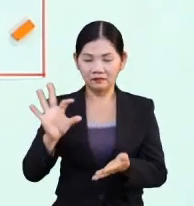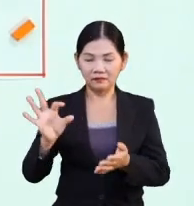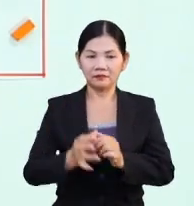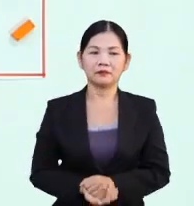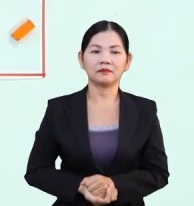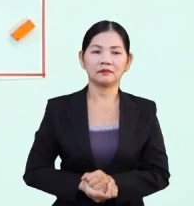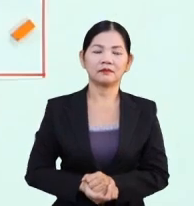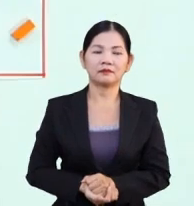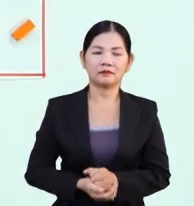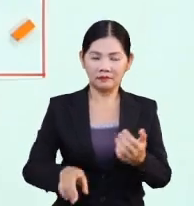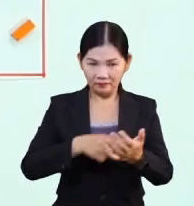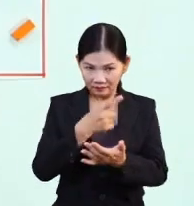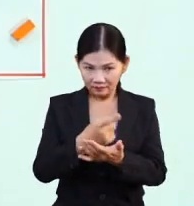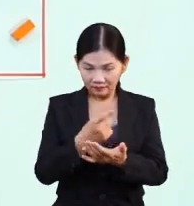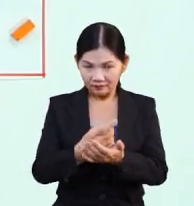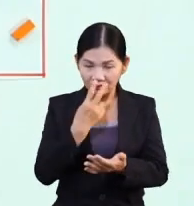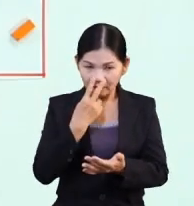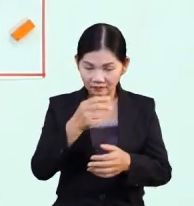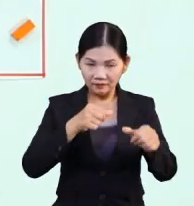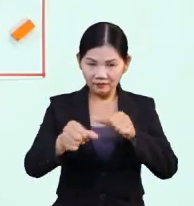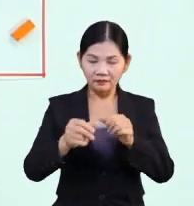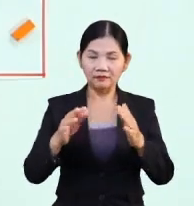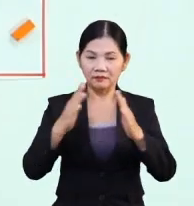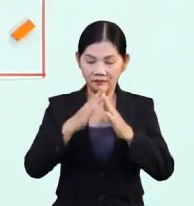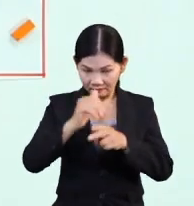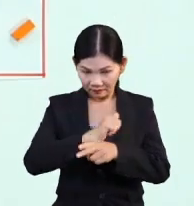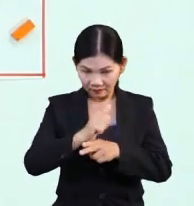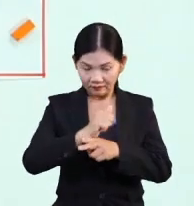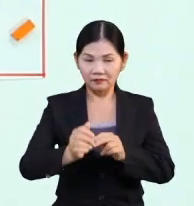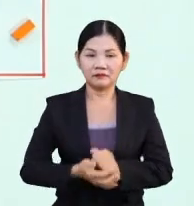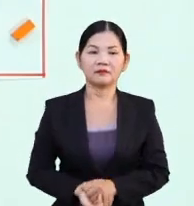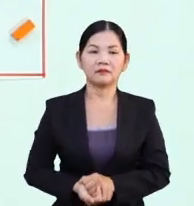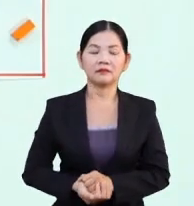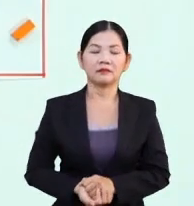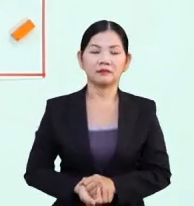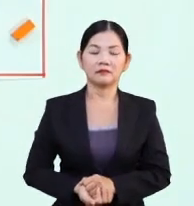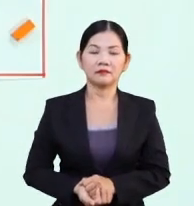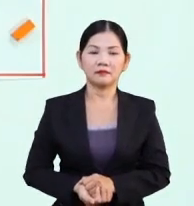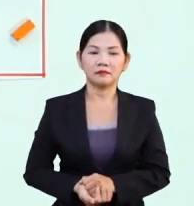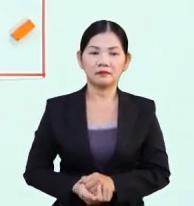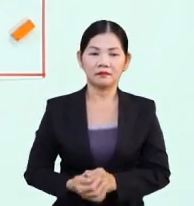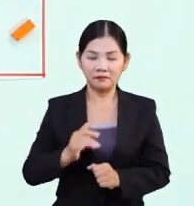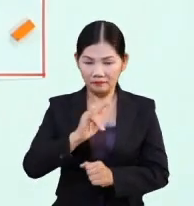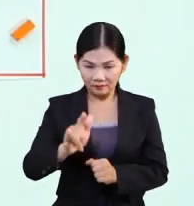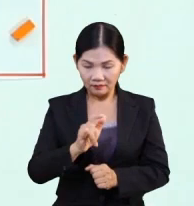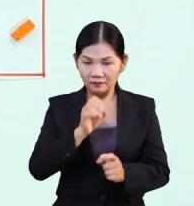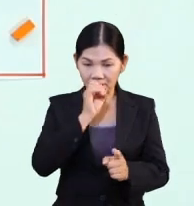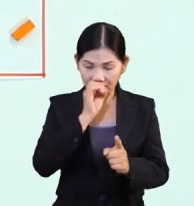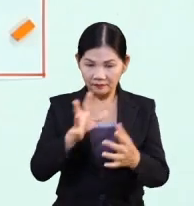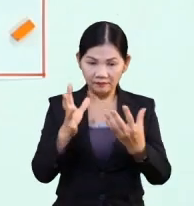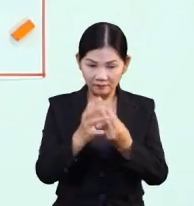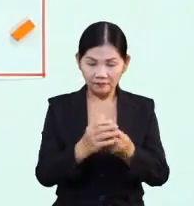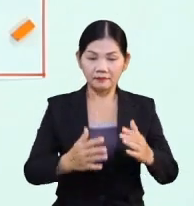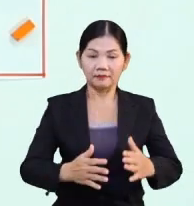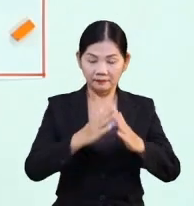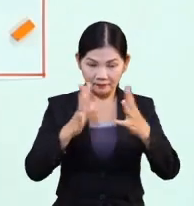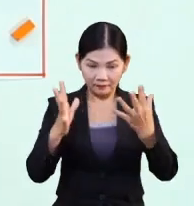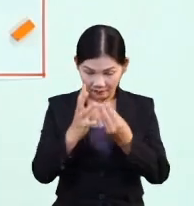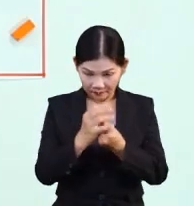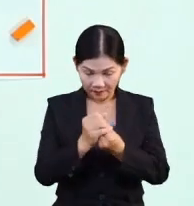ចាតាំងចូលមកបន្តការងាររបស់យើងវិញតាអញ្ចឹងចាគេប្រាប់អំពីចំនួនខ្នងផ្ទះទាំងអស់នៅ